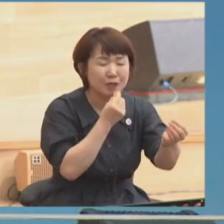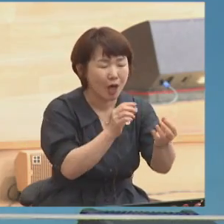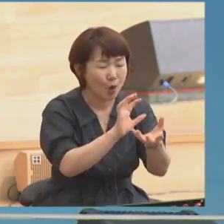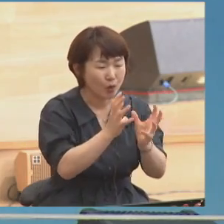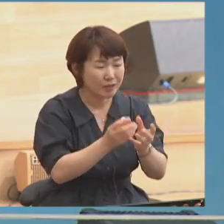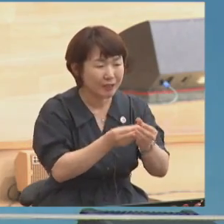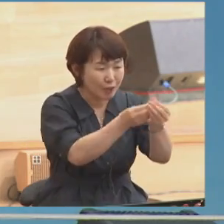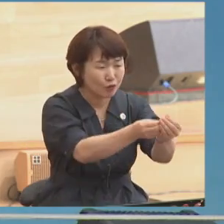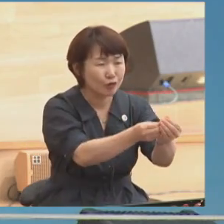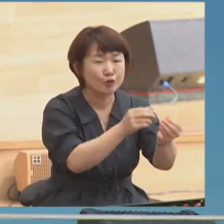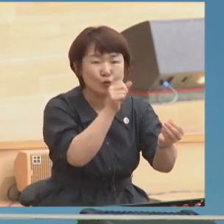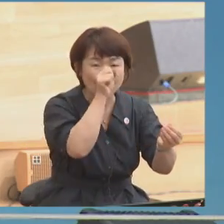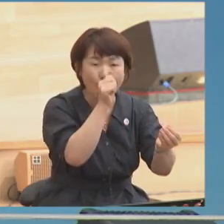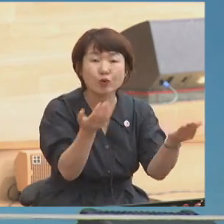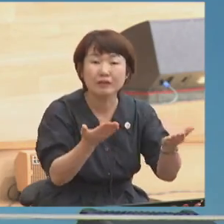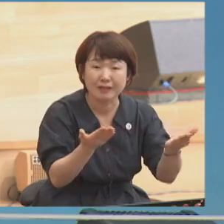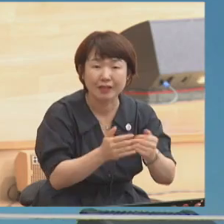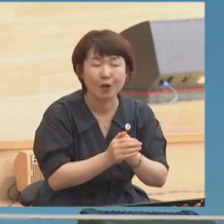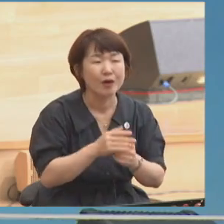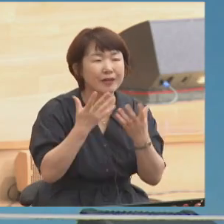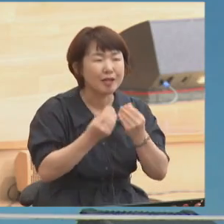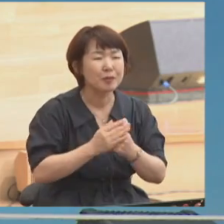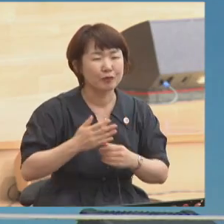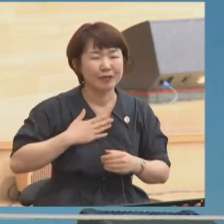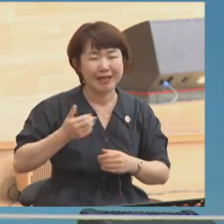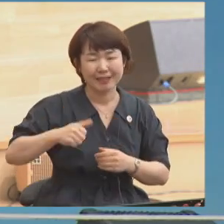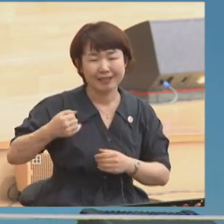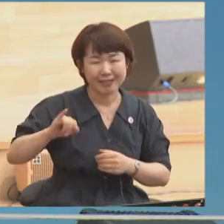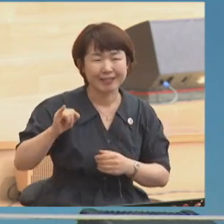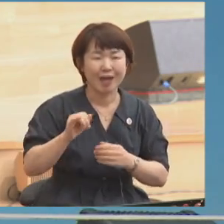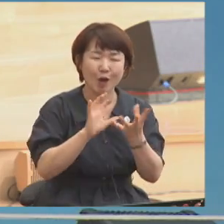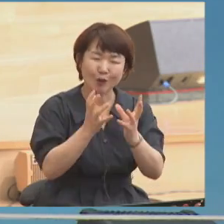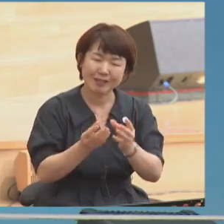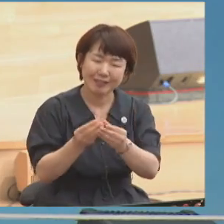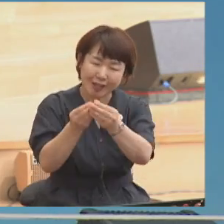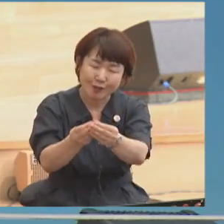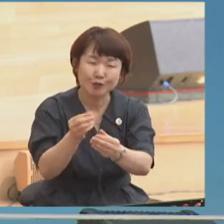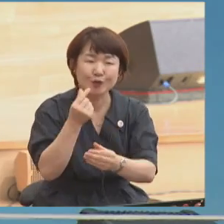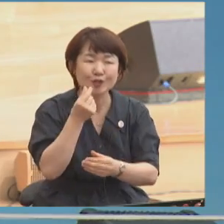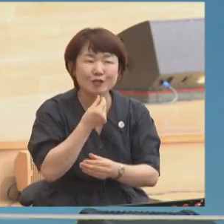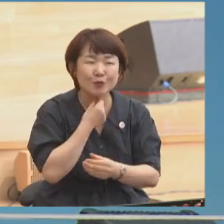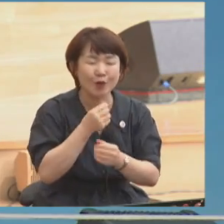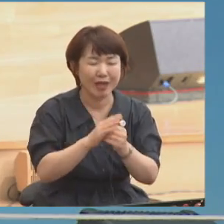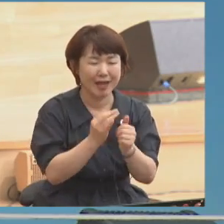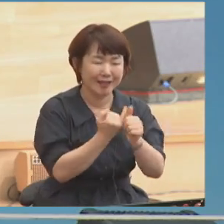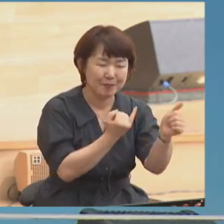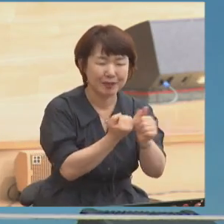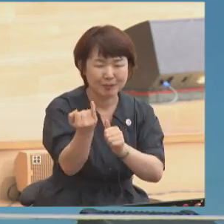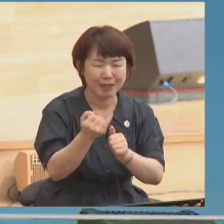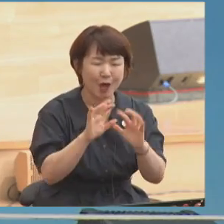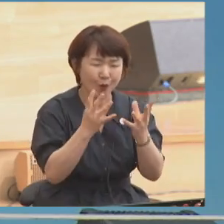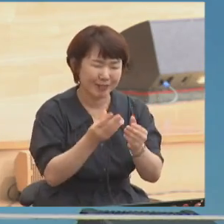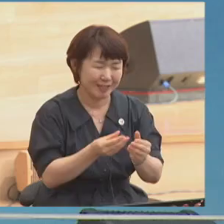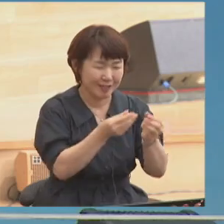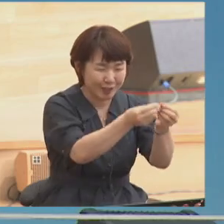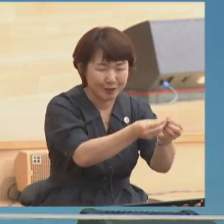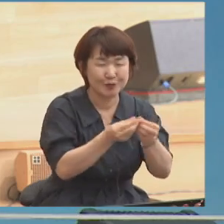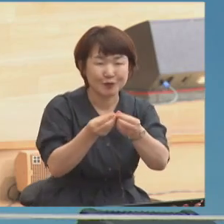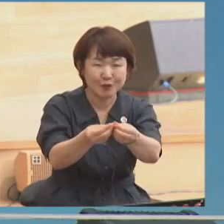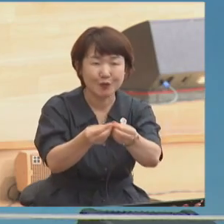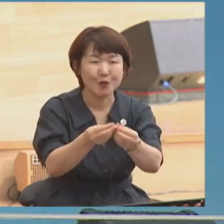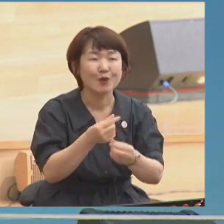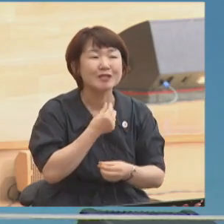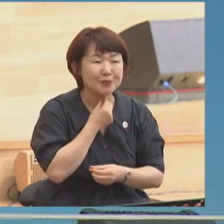좋은 일이잖아요. 예를 들면 우리의 자녀에게 꽃을 달아주고 싶고 우리 가족에게, 배우자에게 꽃을 달아주고 싶어요,